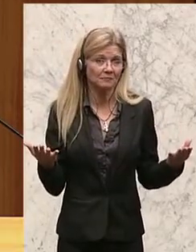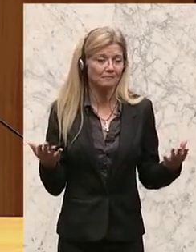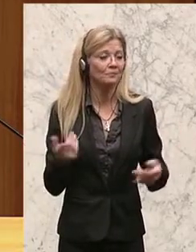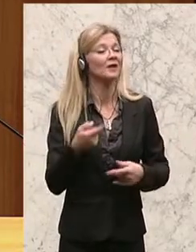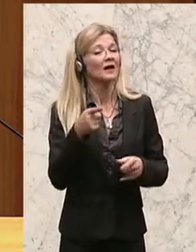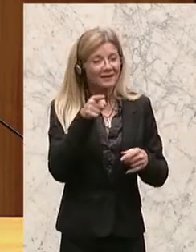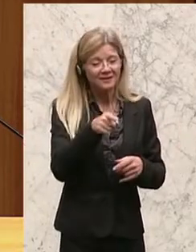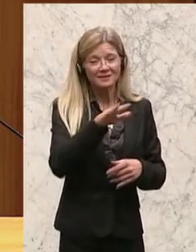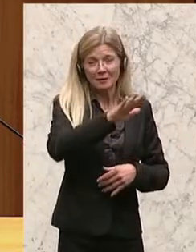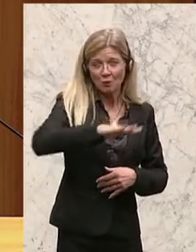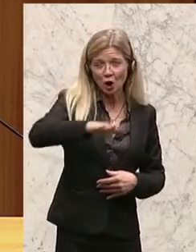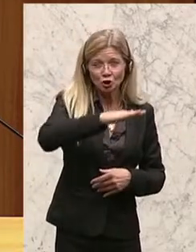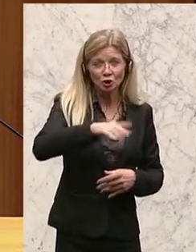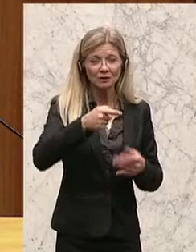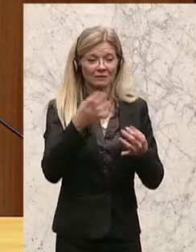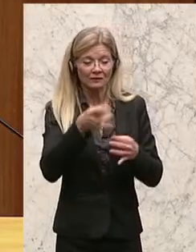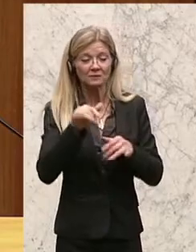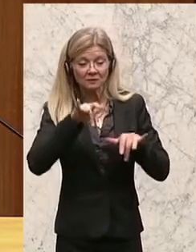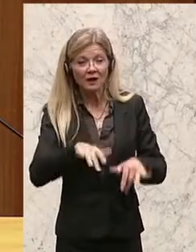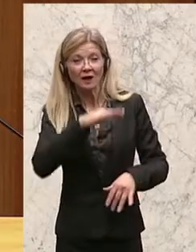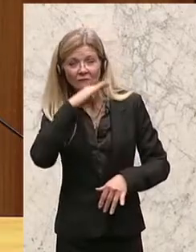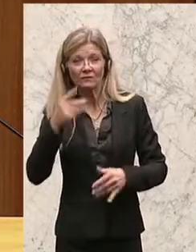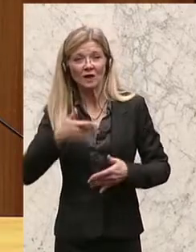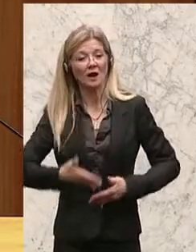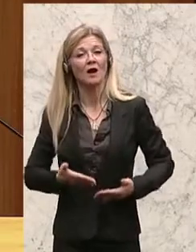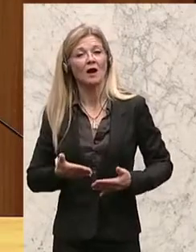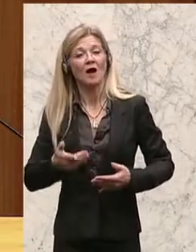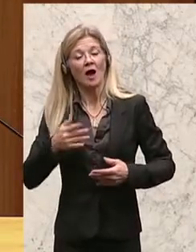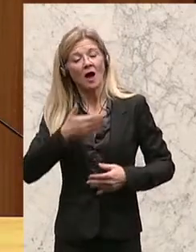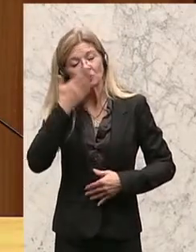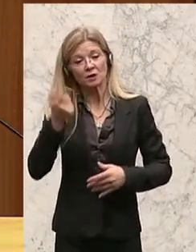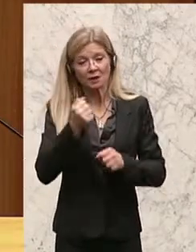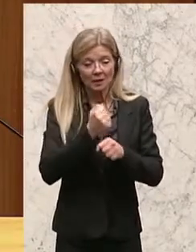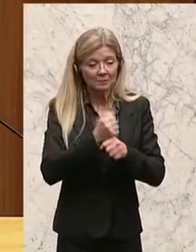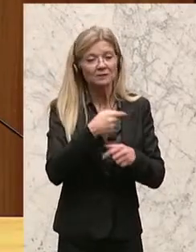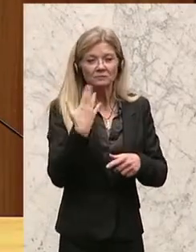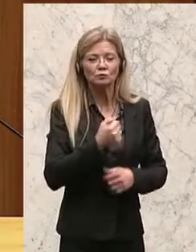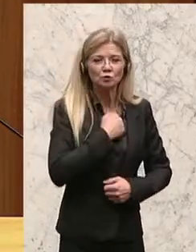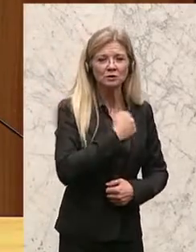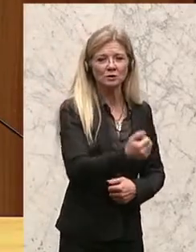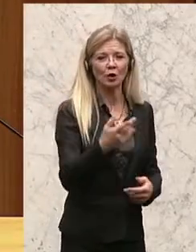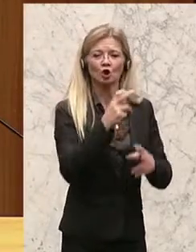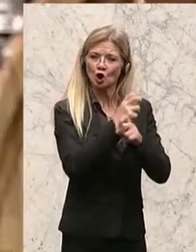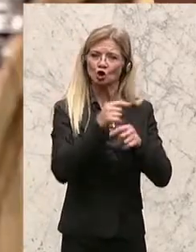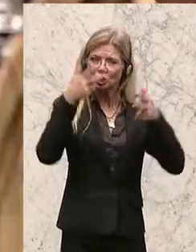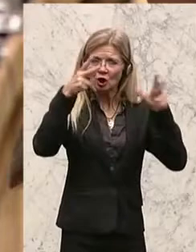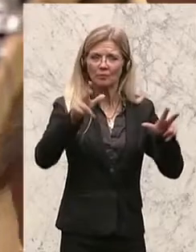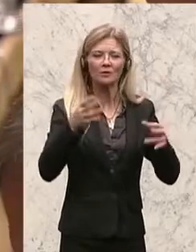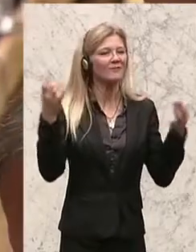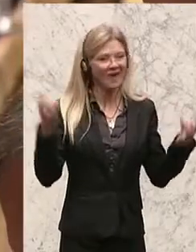belasteten Branchen hier endlich einmal auch etwas trauen. Und zwar wir, meine ich, wir als Österreichische Republik, dass wir